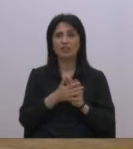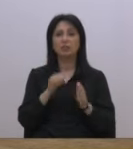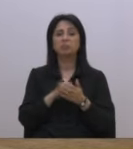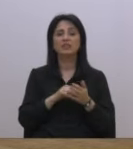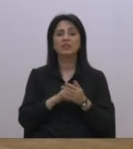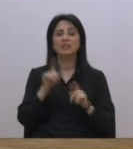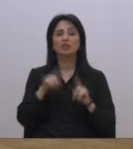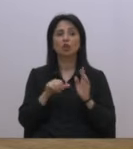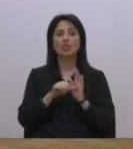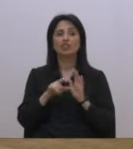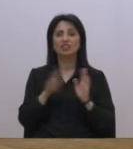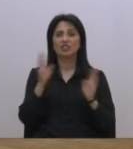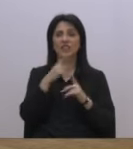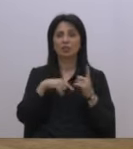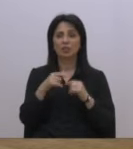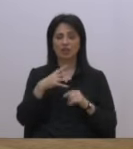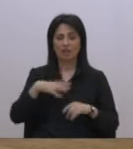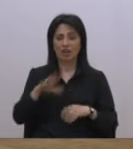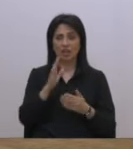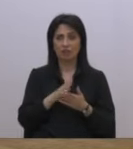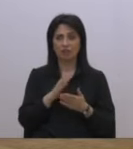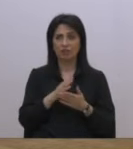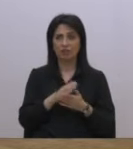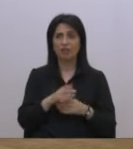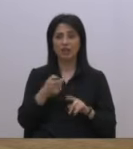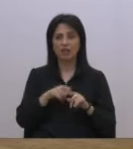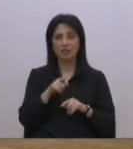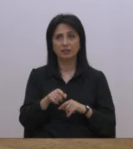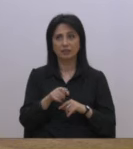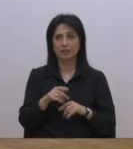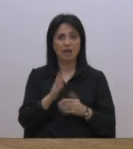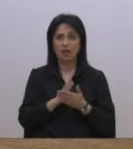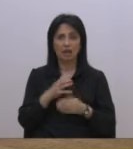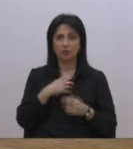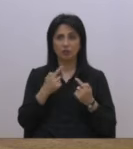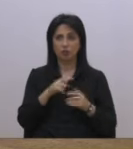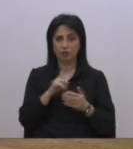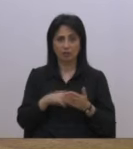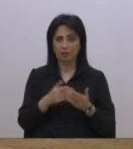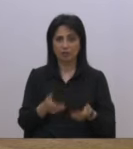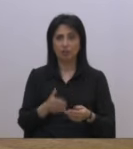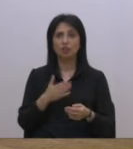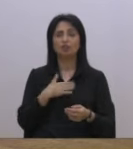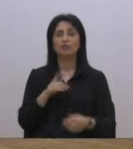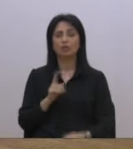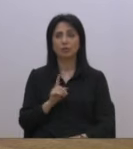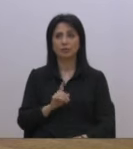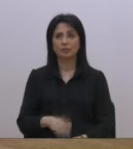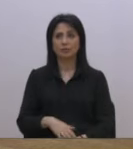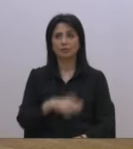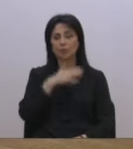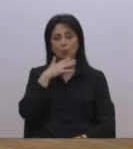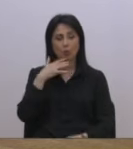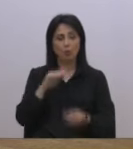არის ზოგადი ინვესტიციური კლიმატი, რომელიც ჩვენ ქვეყანაშია. ეს არ არის მნიშვნელოვანი საკითხი. ჩვენ რომ